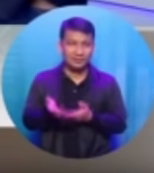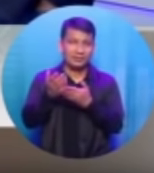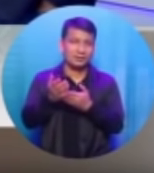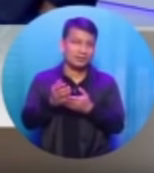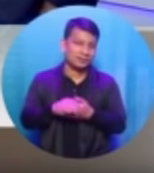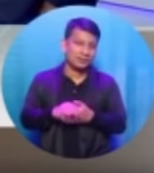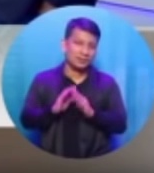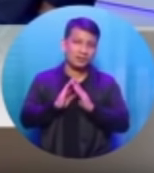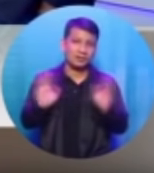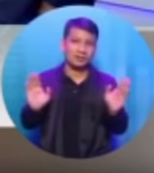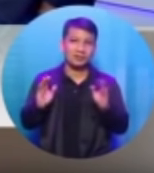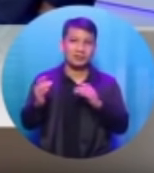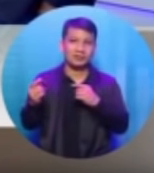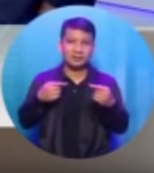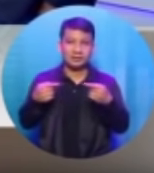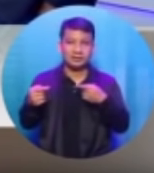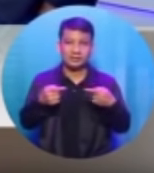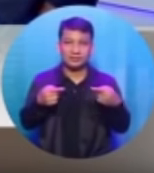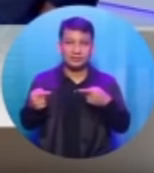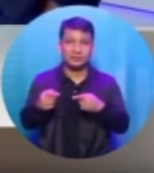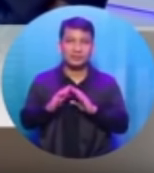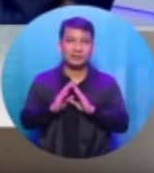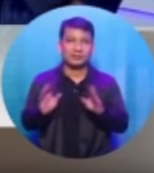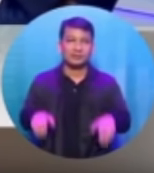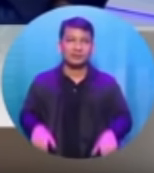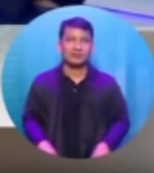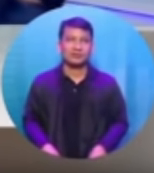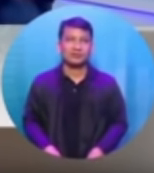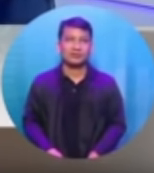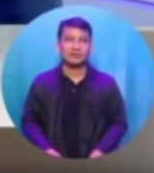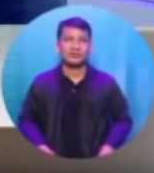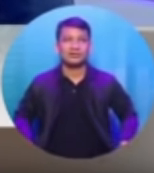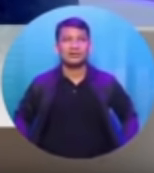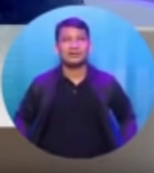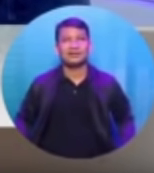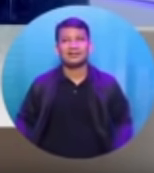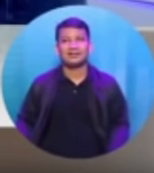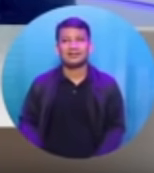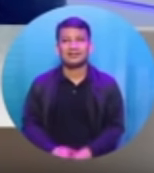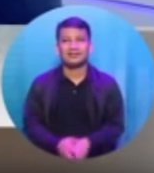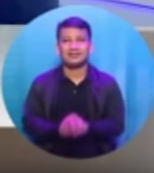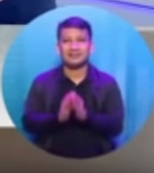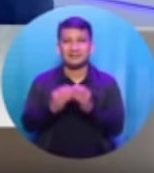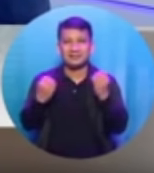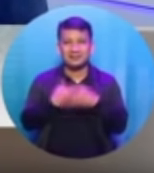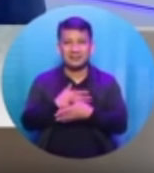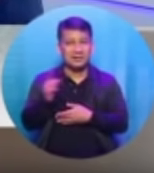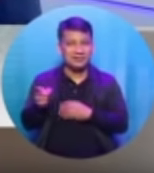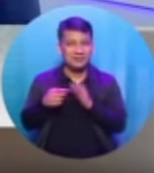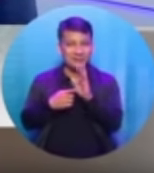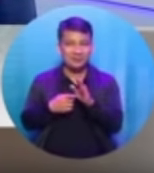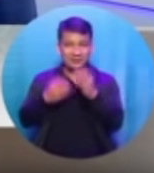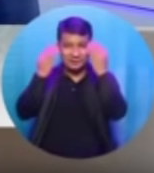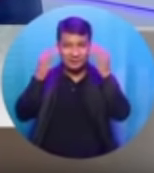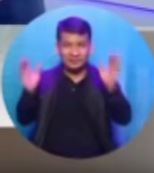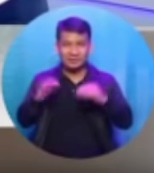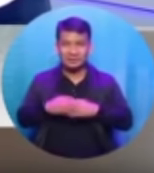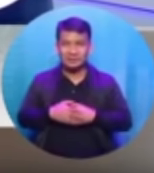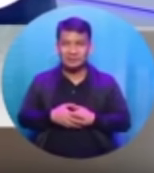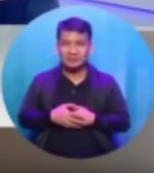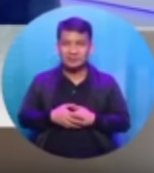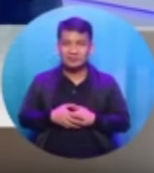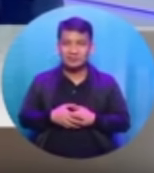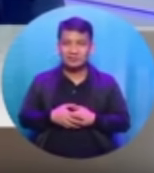Kaya ayaw kung magkaroon tayo ng hiswaan. Wow. Siyempre, ma'am. Ako, ma'am. Takot din po ako sa inyo. Hindi ko lang naalala.